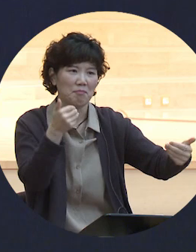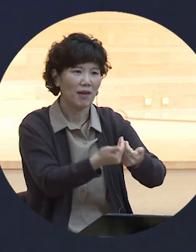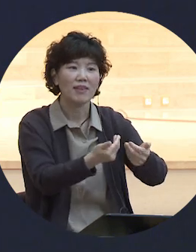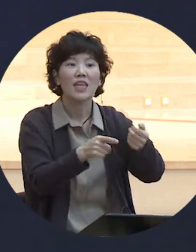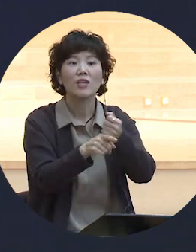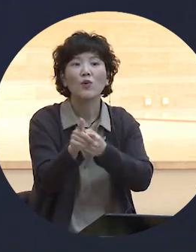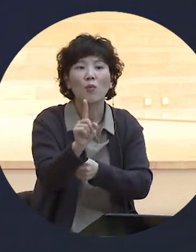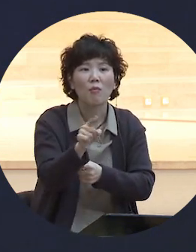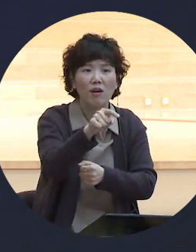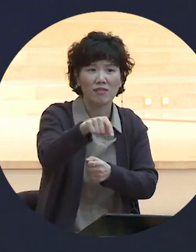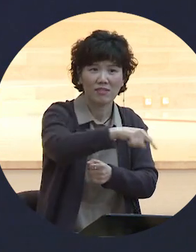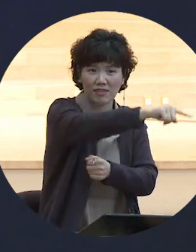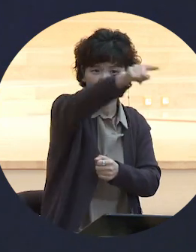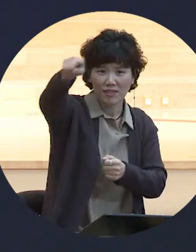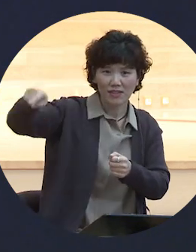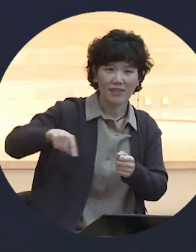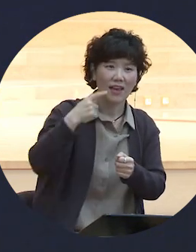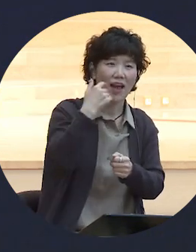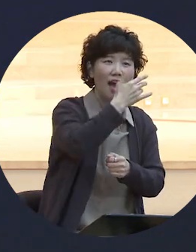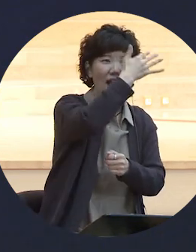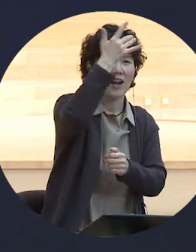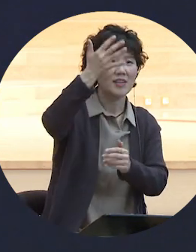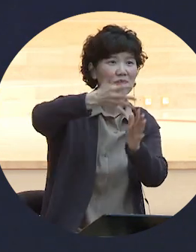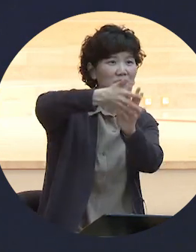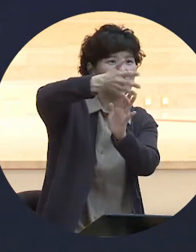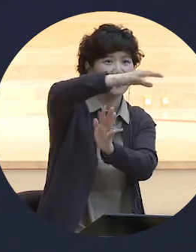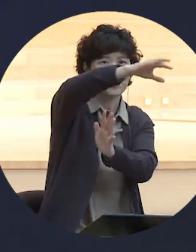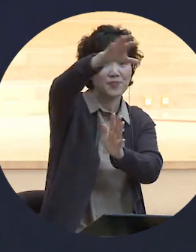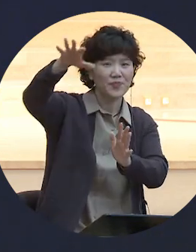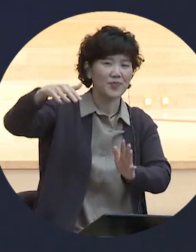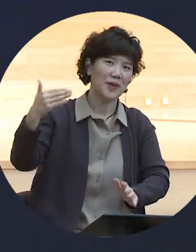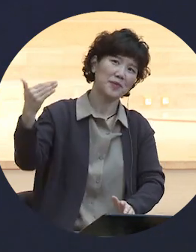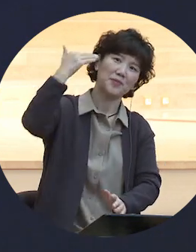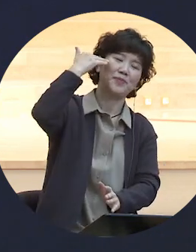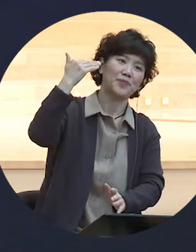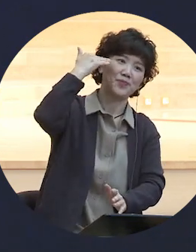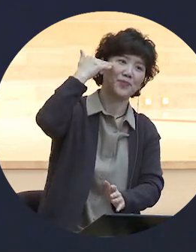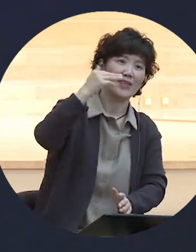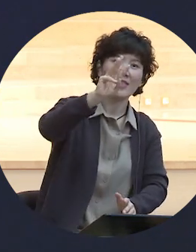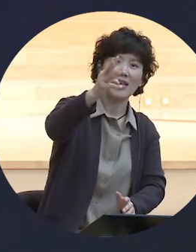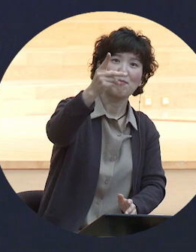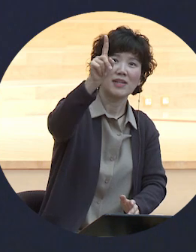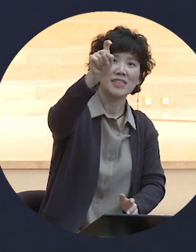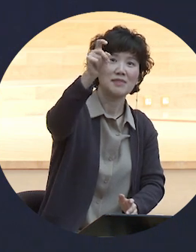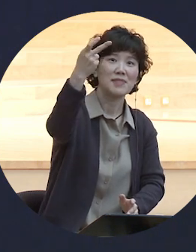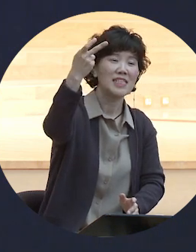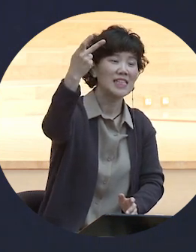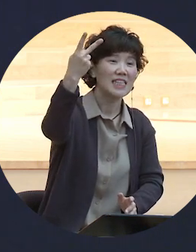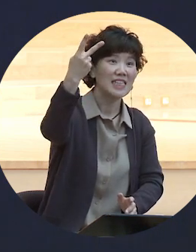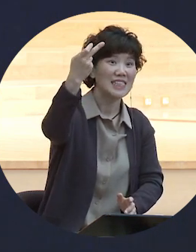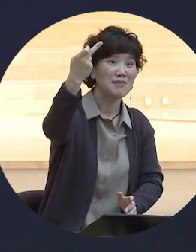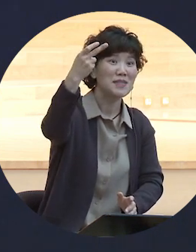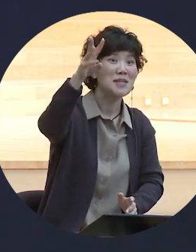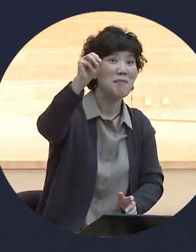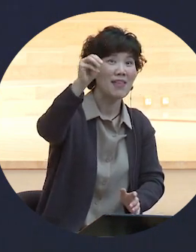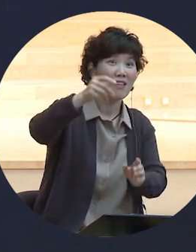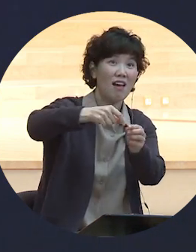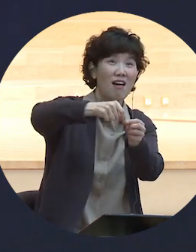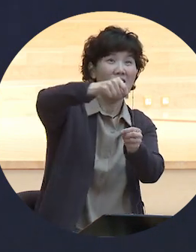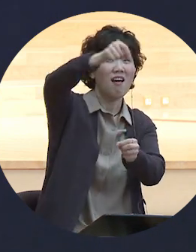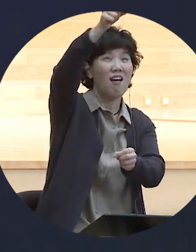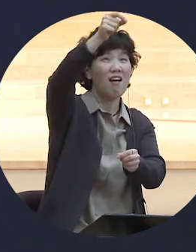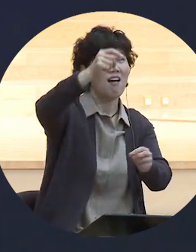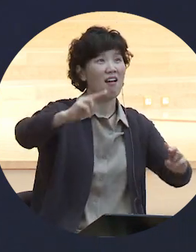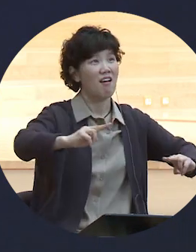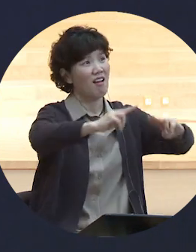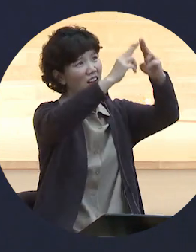뭐냐? 이 아름다운 우리 도시의 경관을 해치는 저 312m는 이거 얼마나 그래요? 저 흉물스러운 걸 누가